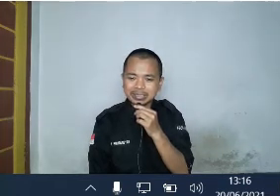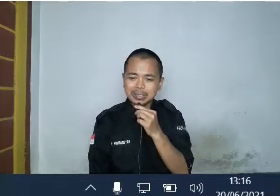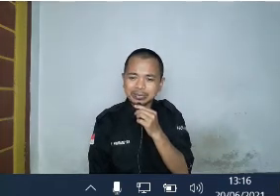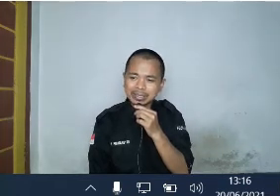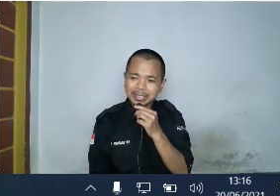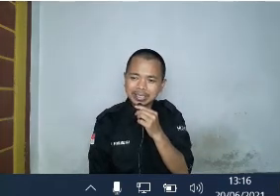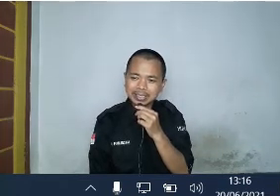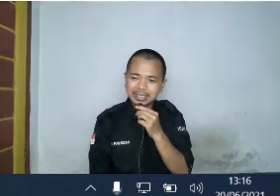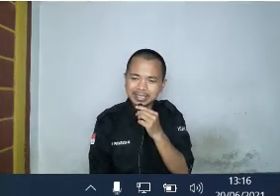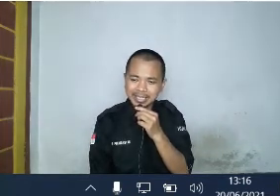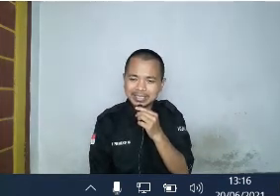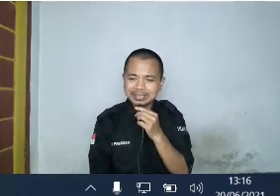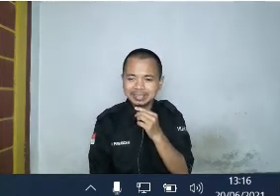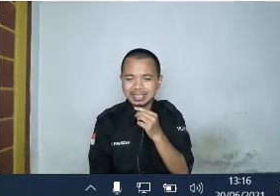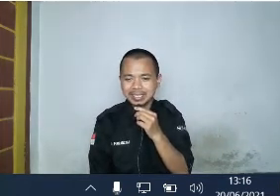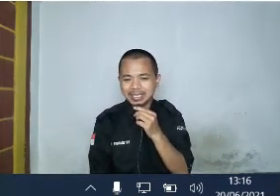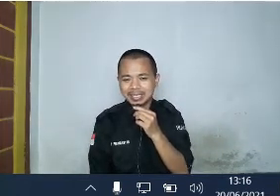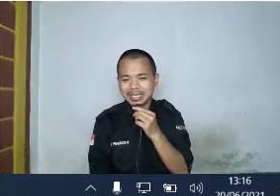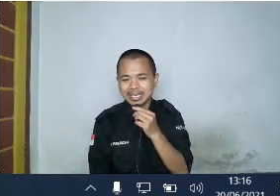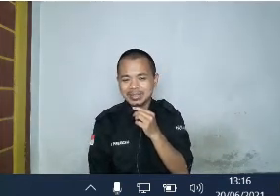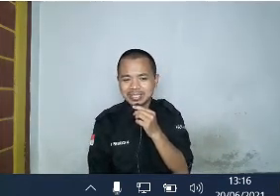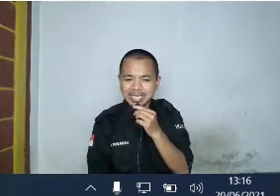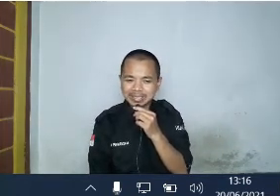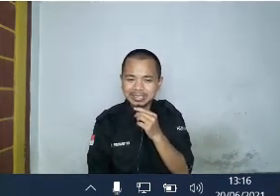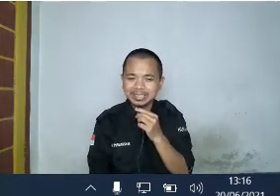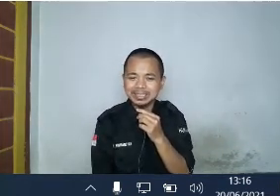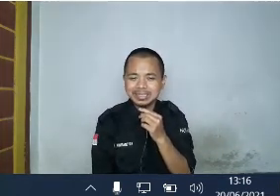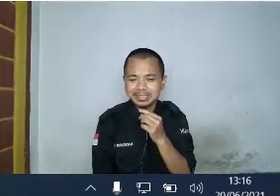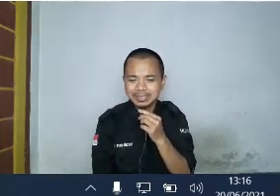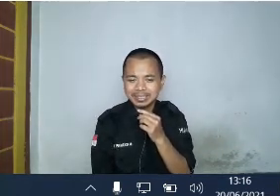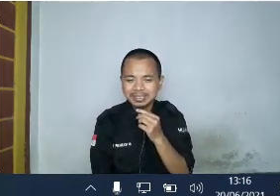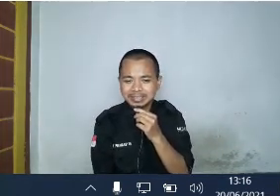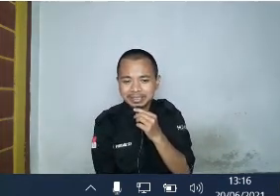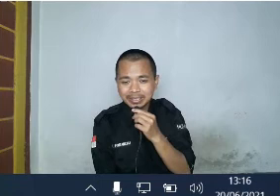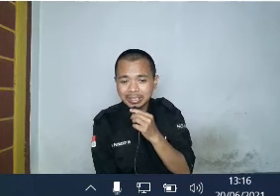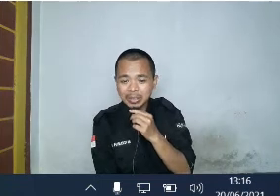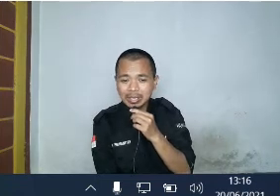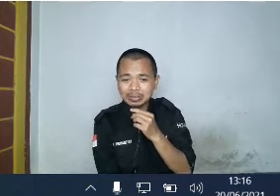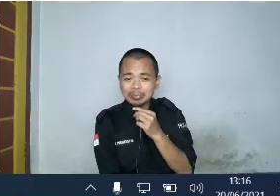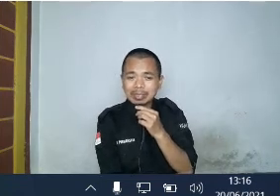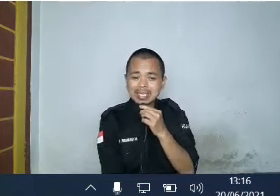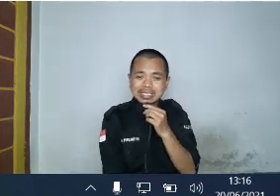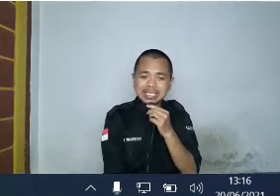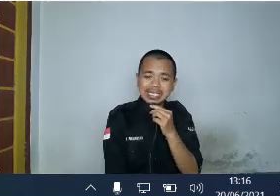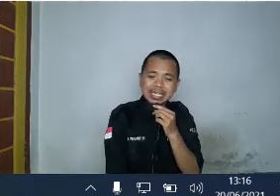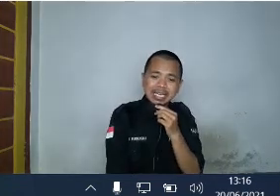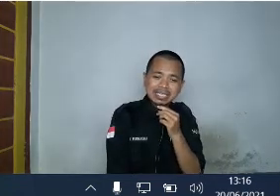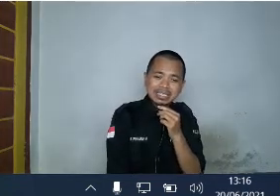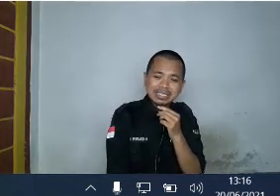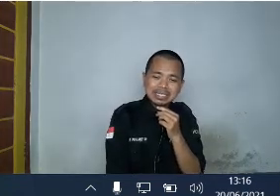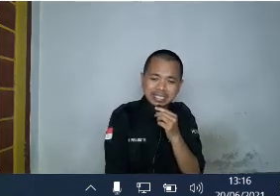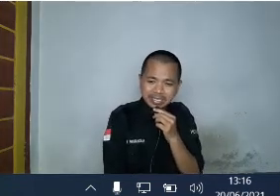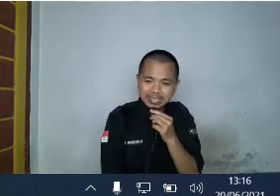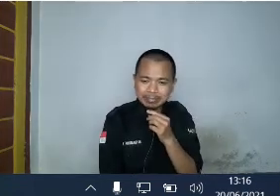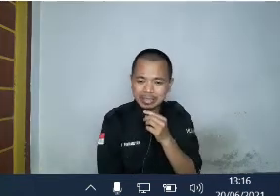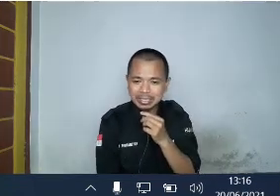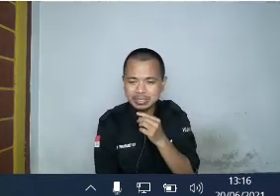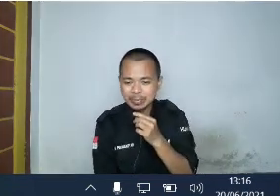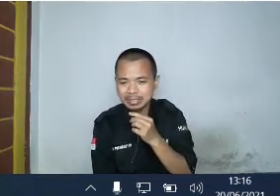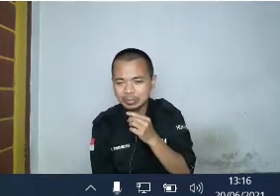ujian yang ditentukan ya bye harus dicatat yang tadi itu Ya waktu pelaksanaan